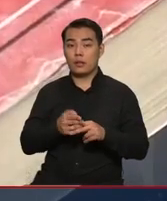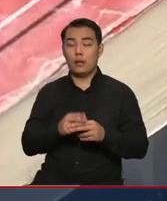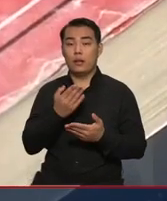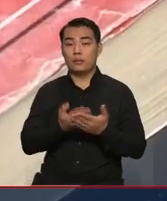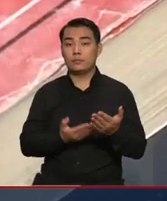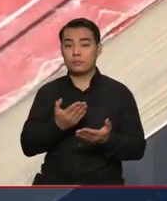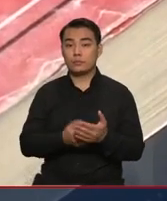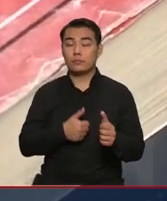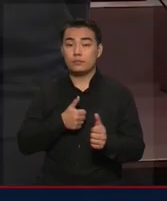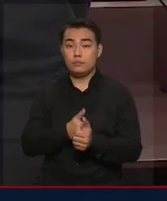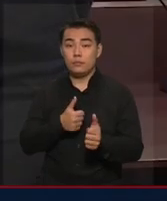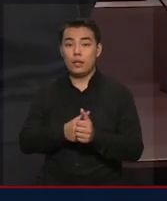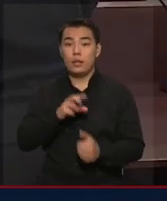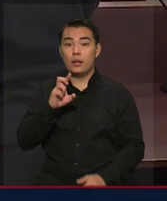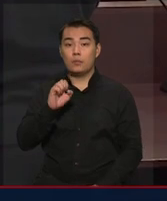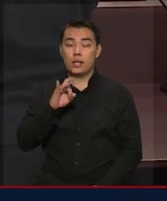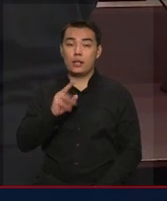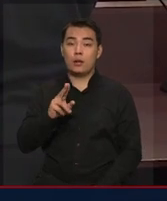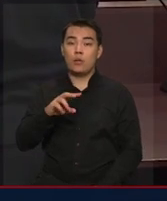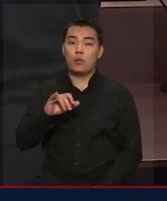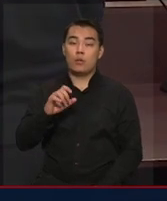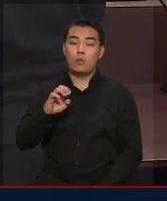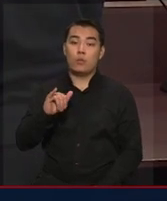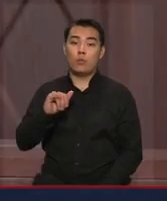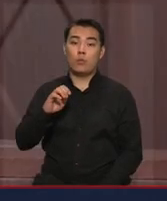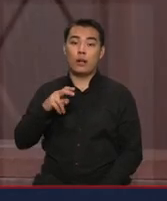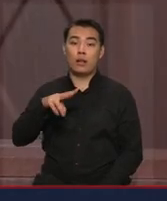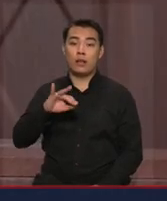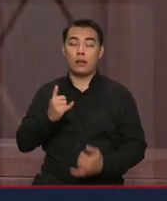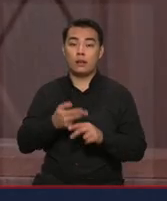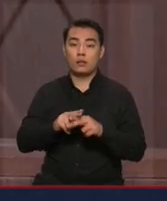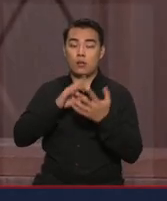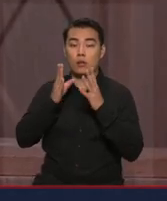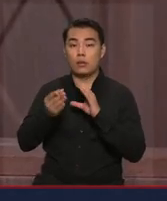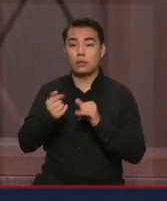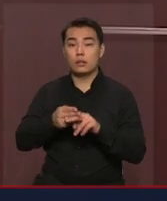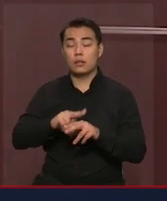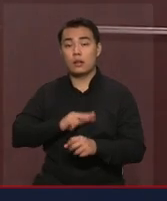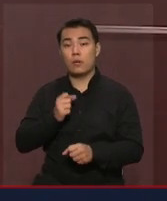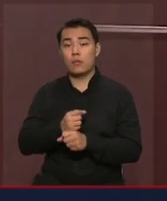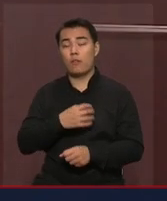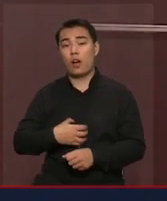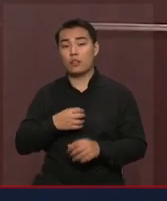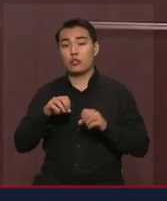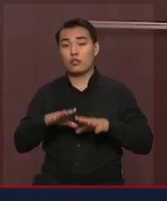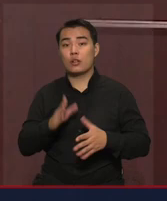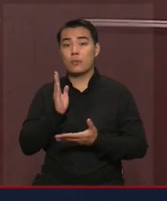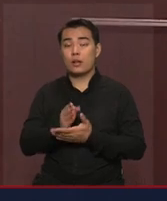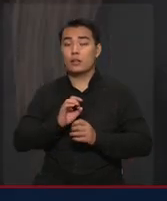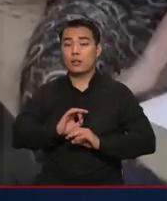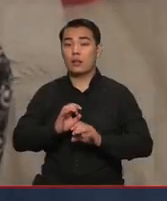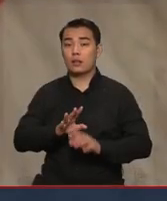кеңесшісі, баспасөз хатшысы Берік Уәли Сұхбатта әрбір құжаттың мазмұнында мемлекет мүддесін көздейтін маңызды шешімдер барын атап